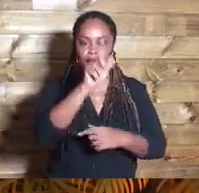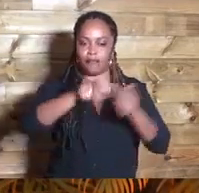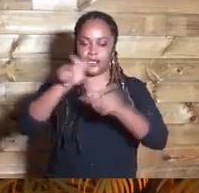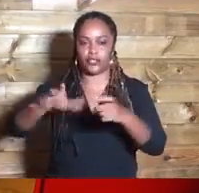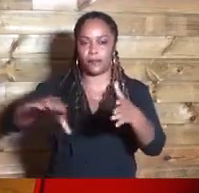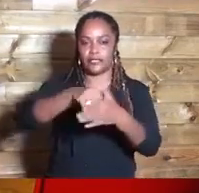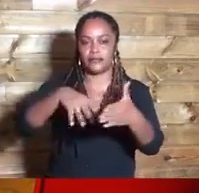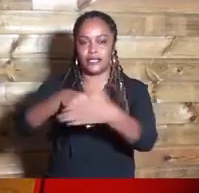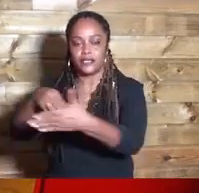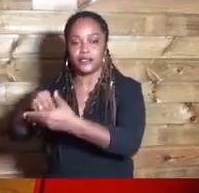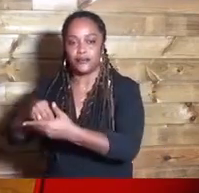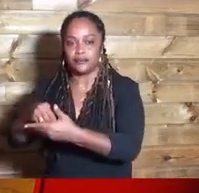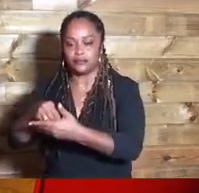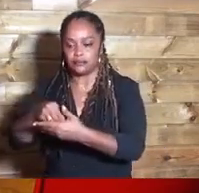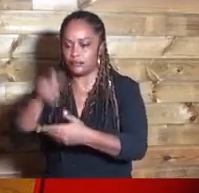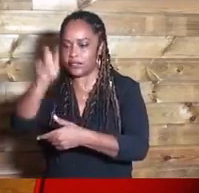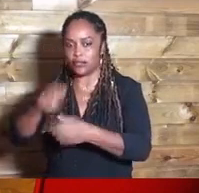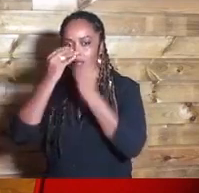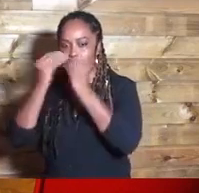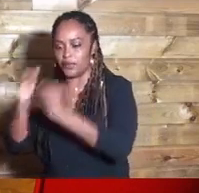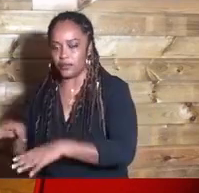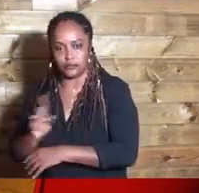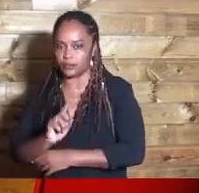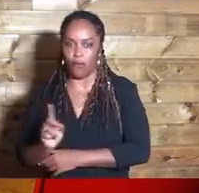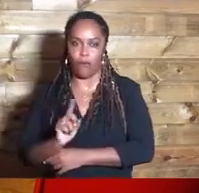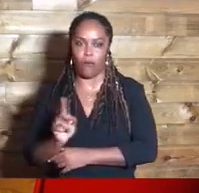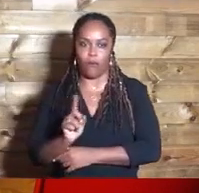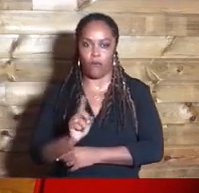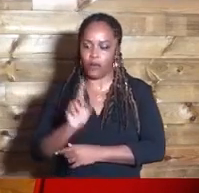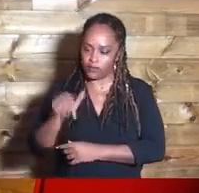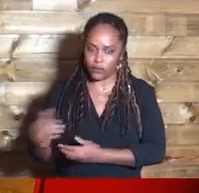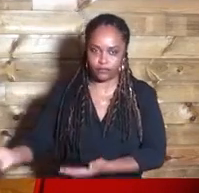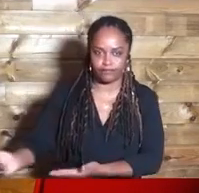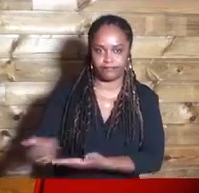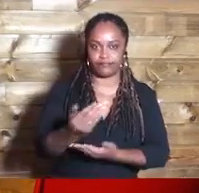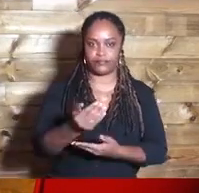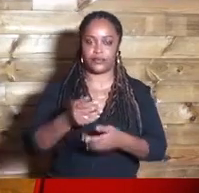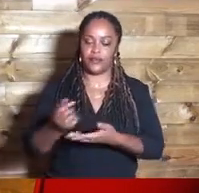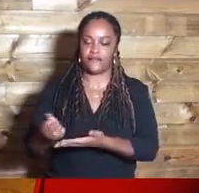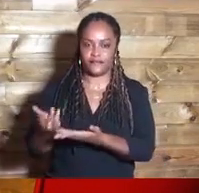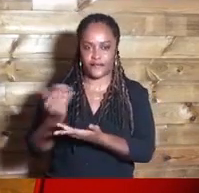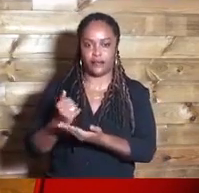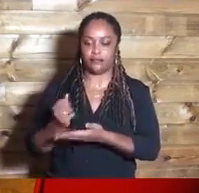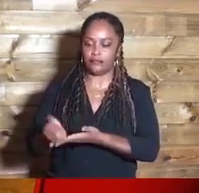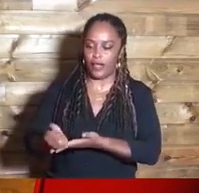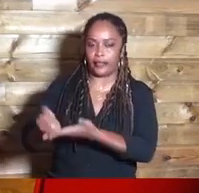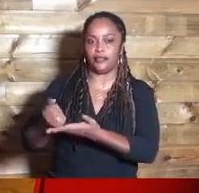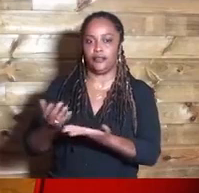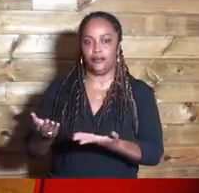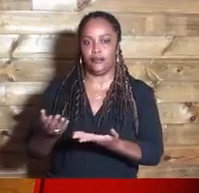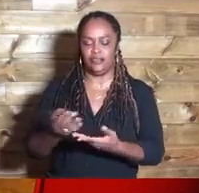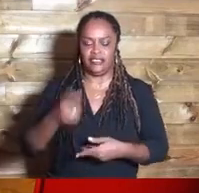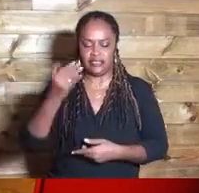côté. Par exemple, nous savons à dans problème là qui a touché en l'eau guadeloupéen, c'est problème à de